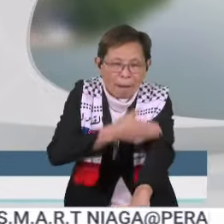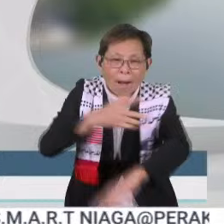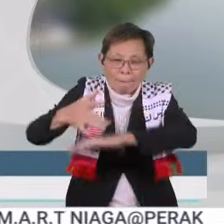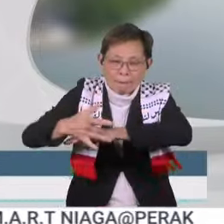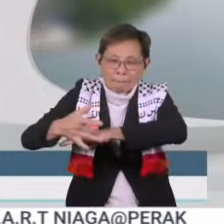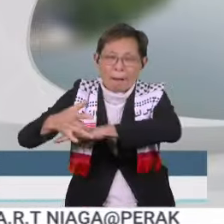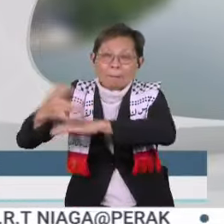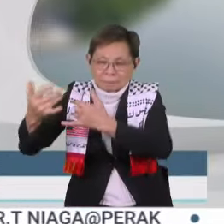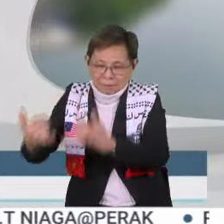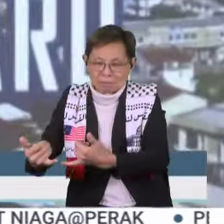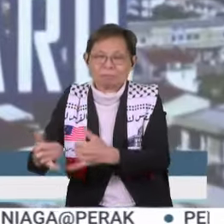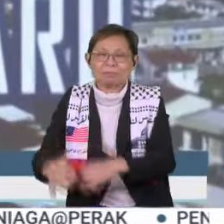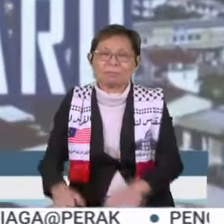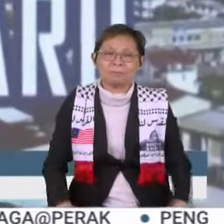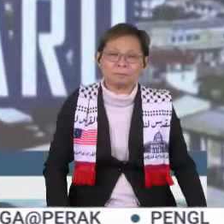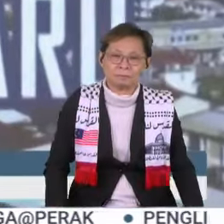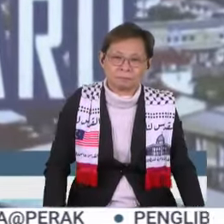masa kini.